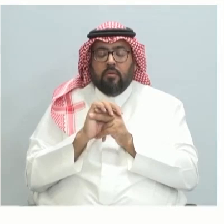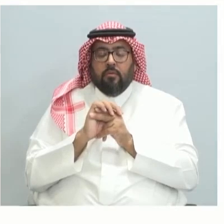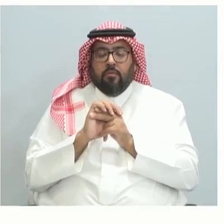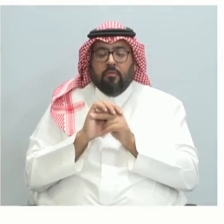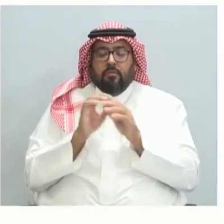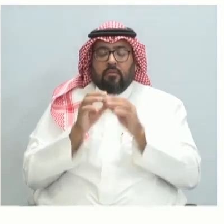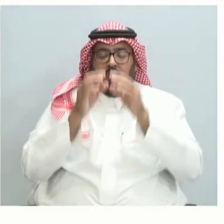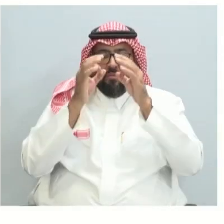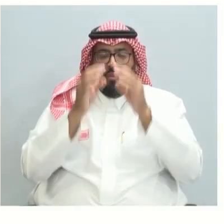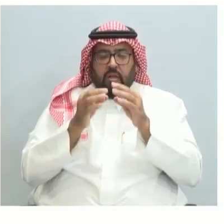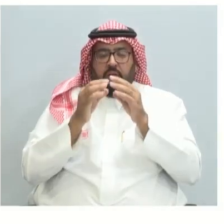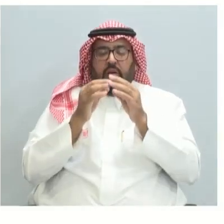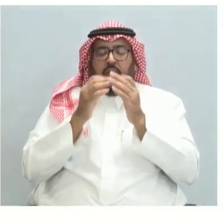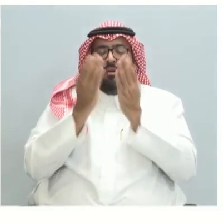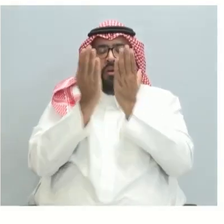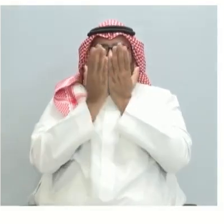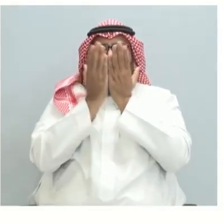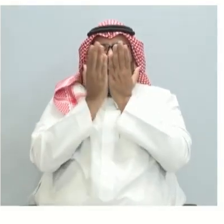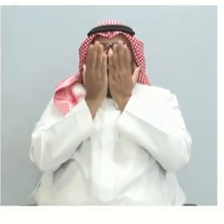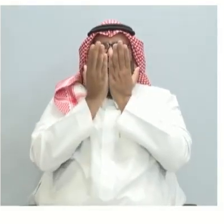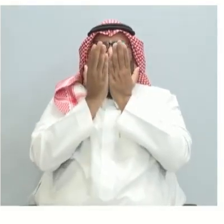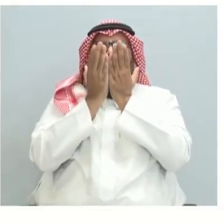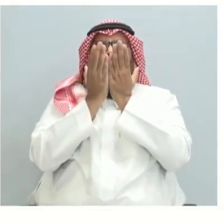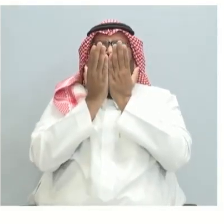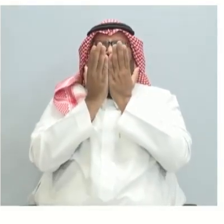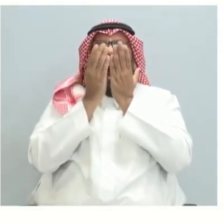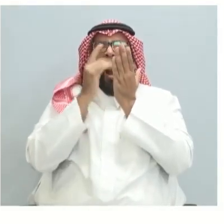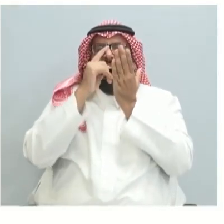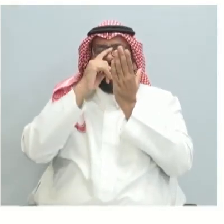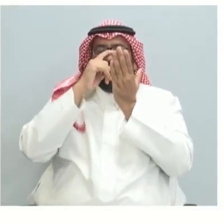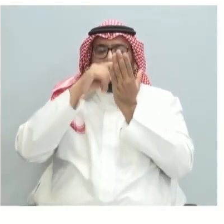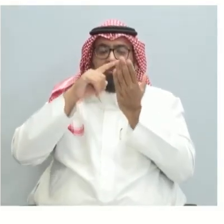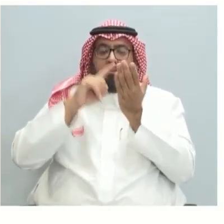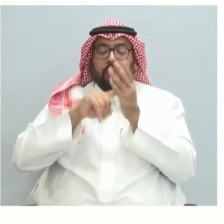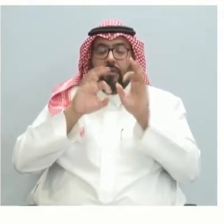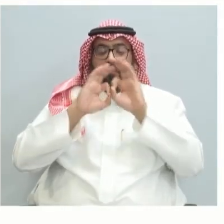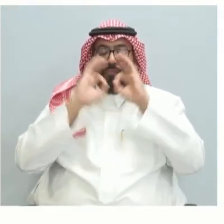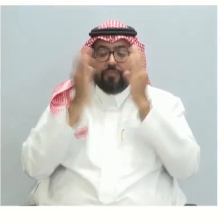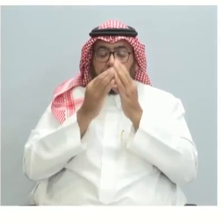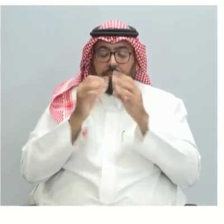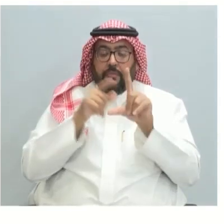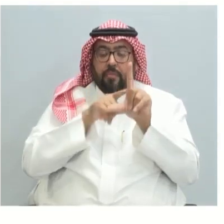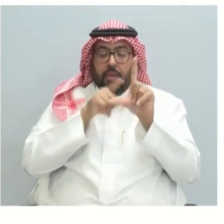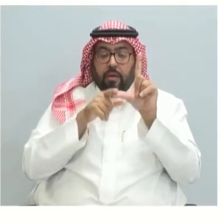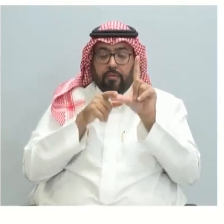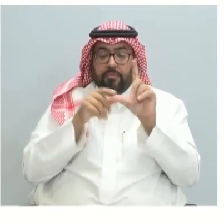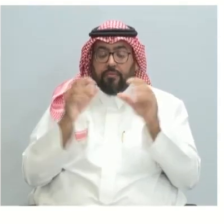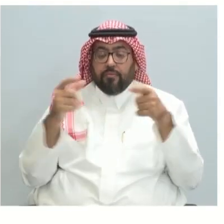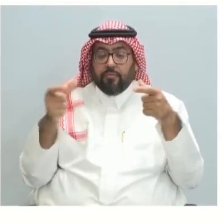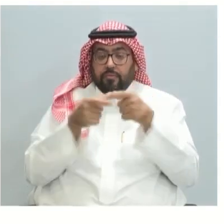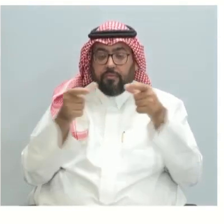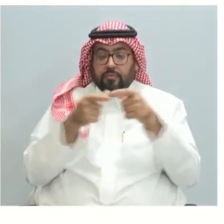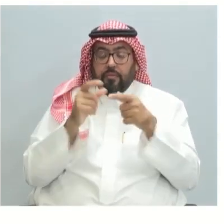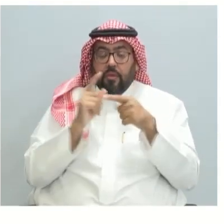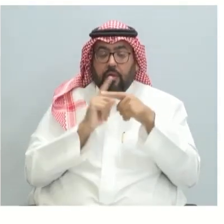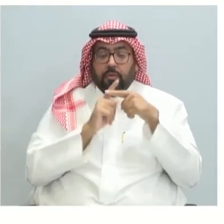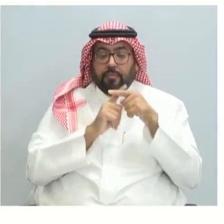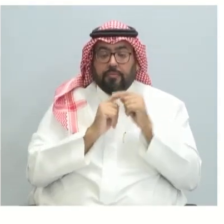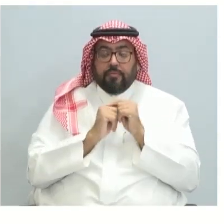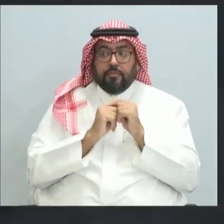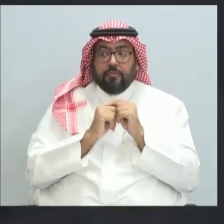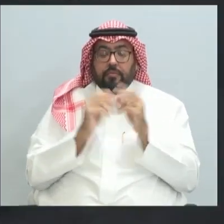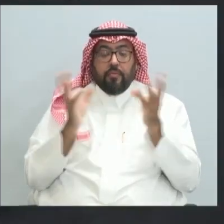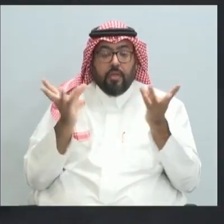ايضا التحقق يجب ان يكون مجموع قياسات الزوايا جميعها 360 درجه نقوم بجمعها جميعا سوف نجد ان